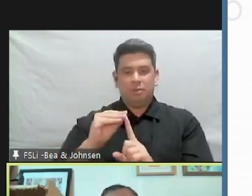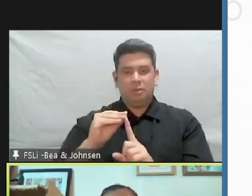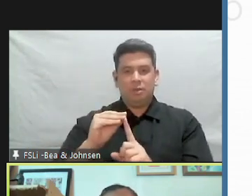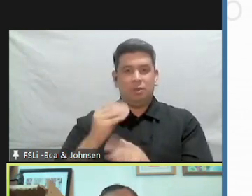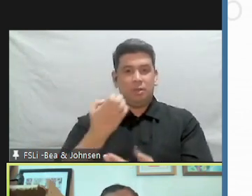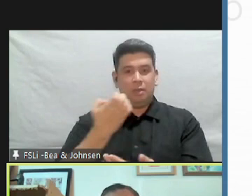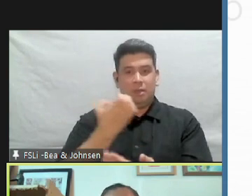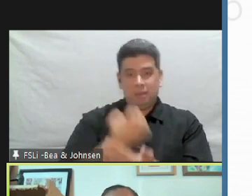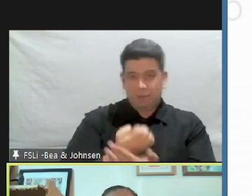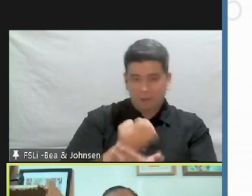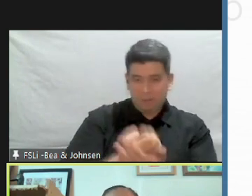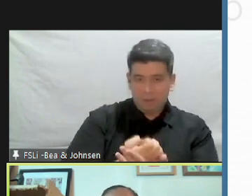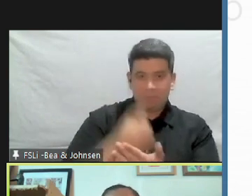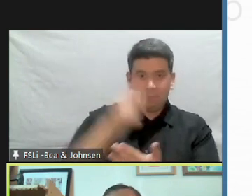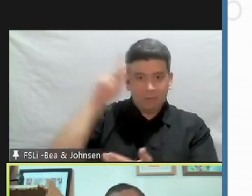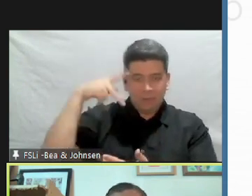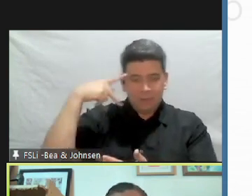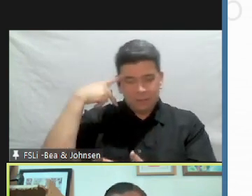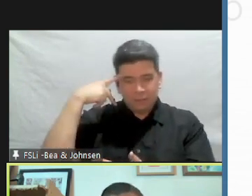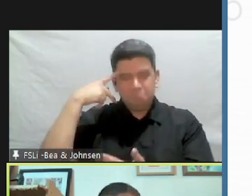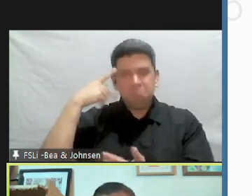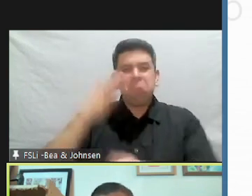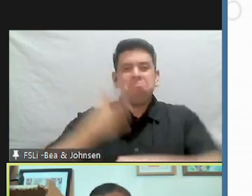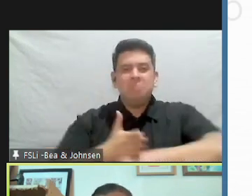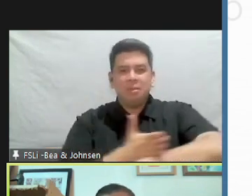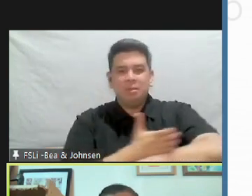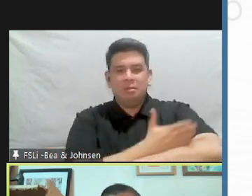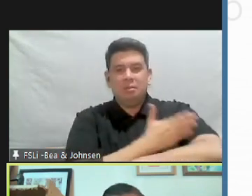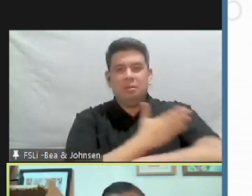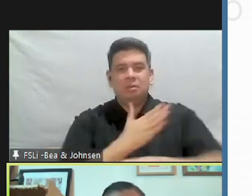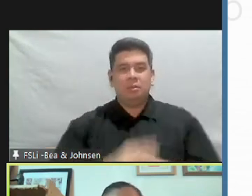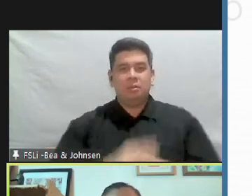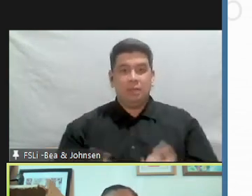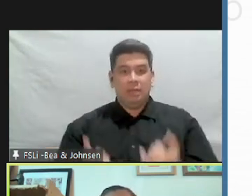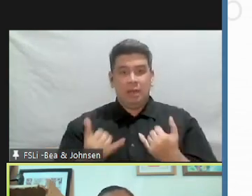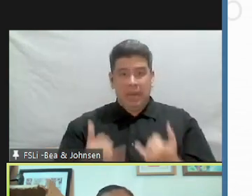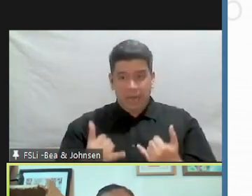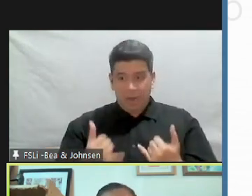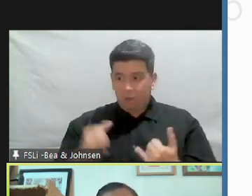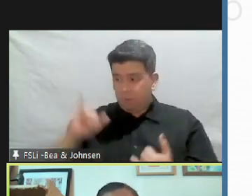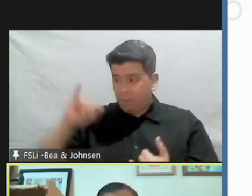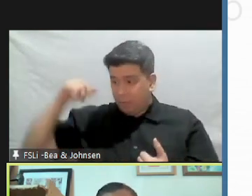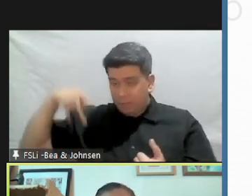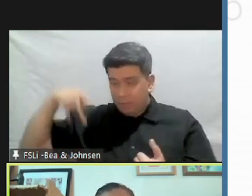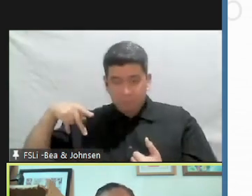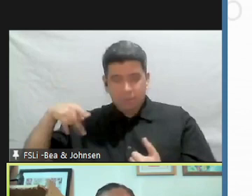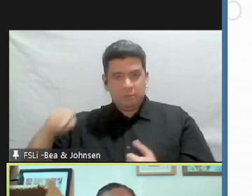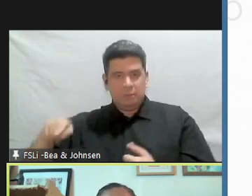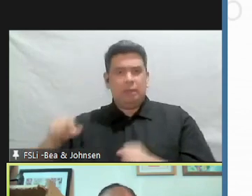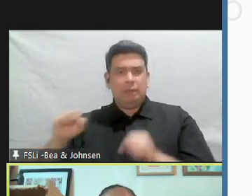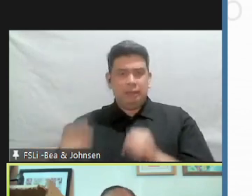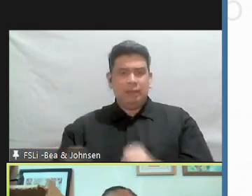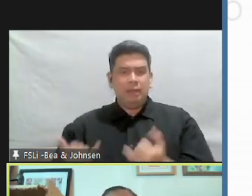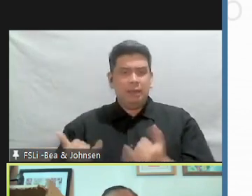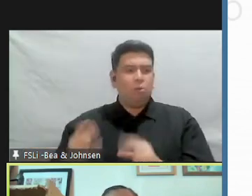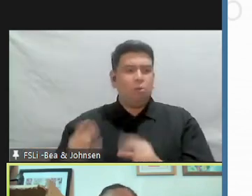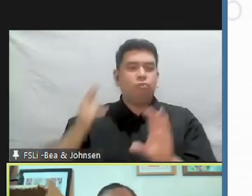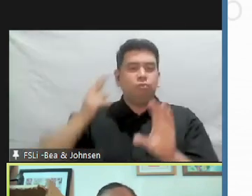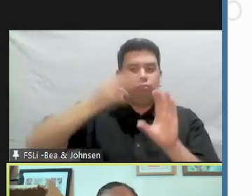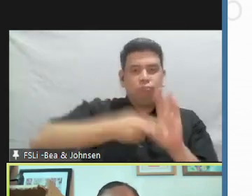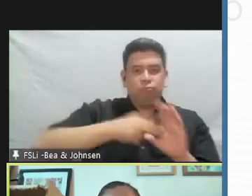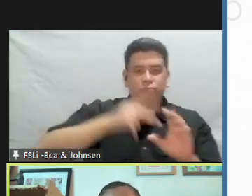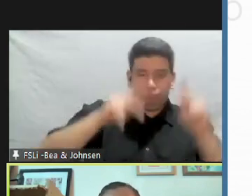at politika. Kaya nga nakakaluhok na ang ating mga katutubo sa larangan ng politika dahil sa